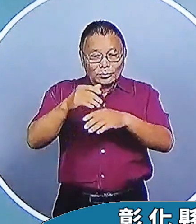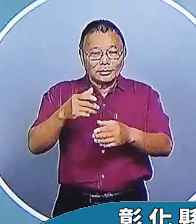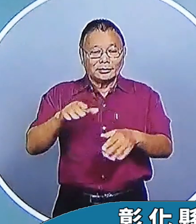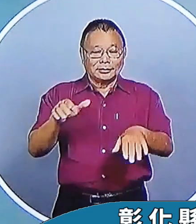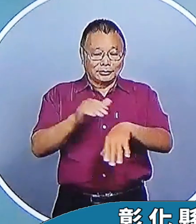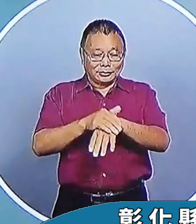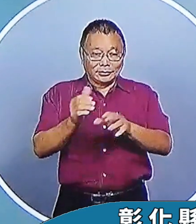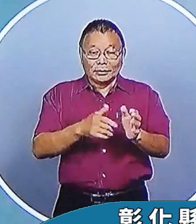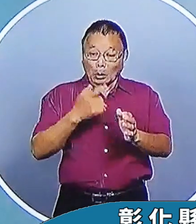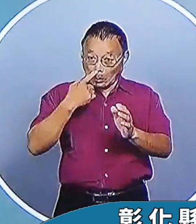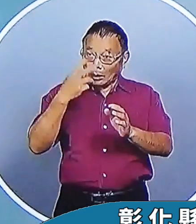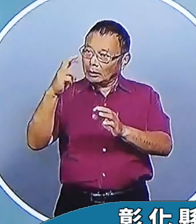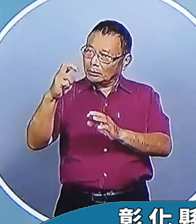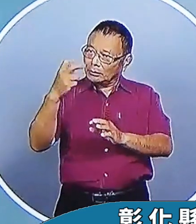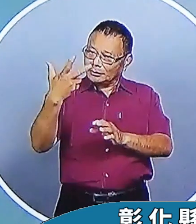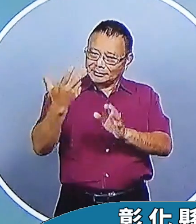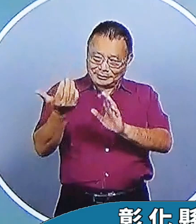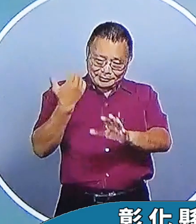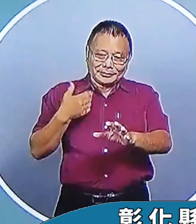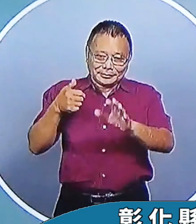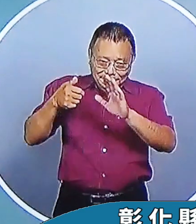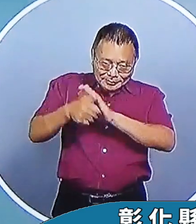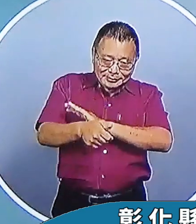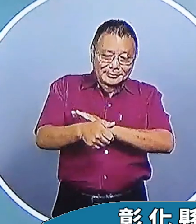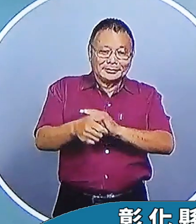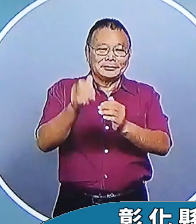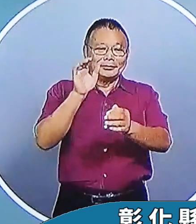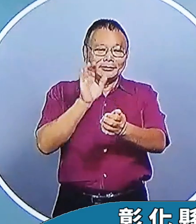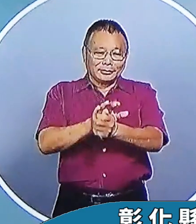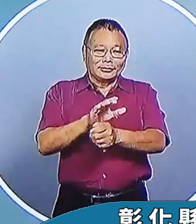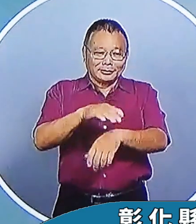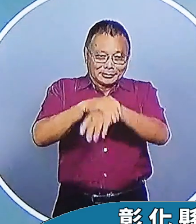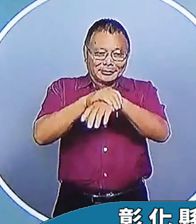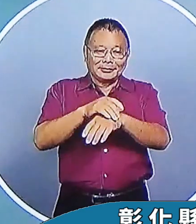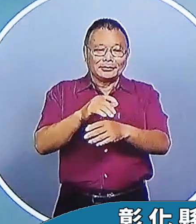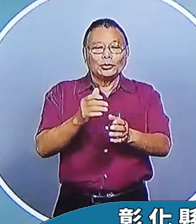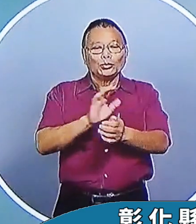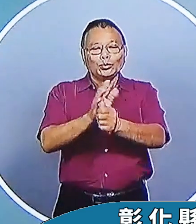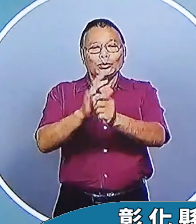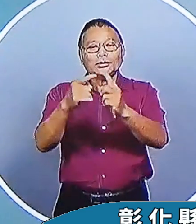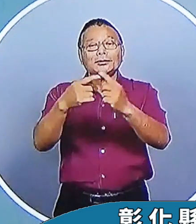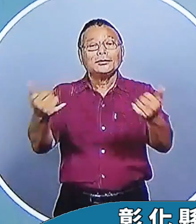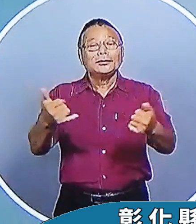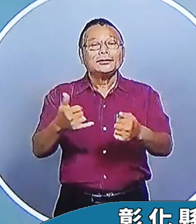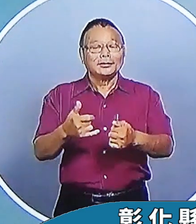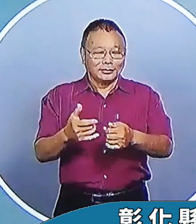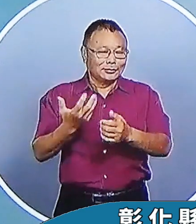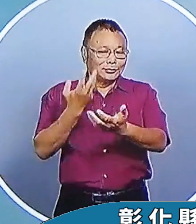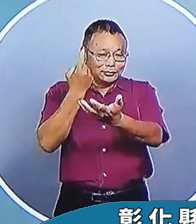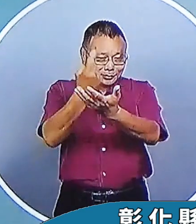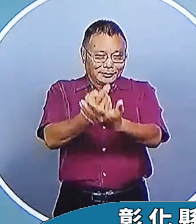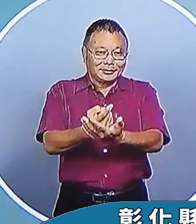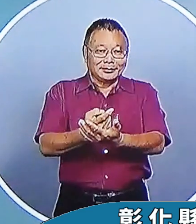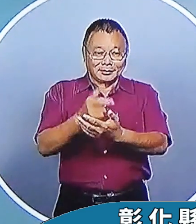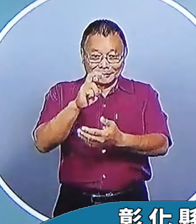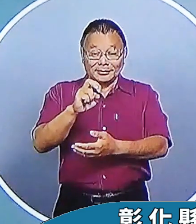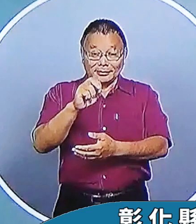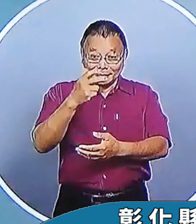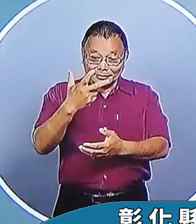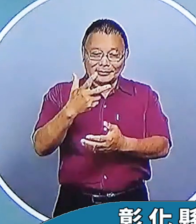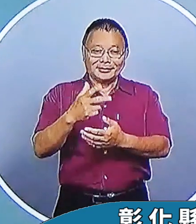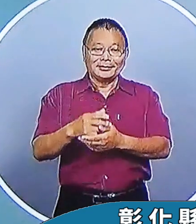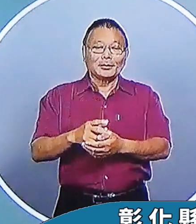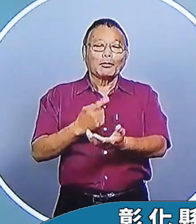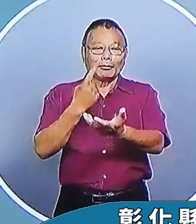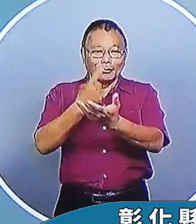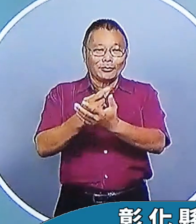从27年前，秀芳一头栽进服务民众的这个行列。那27年后的今天，秀芳